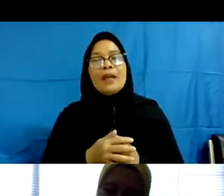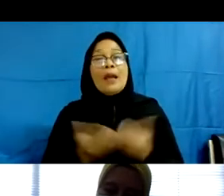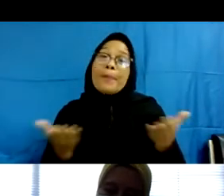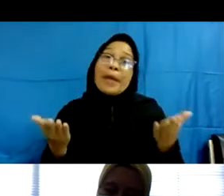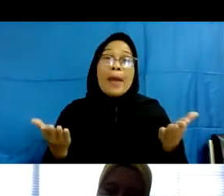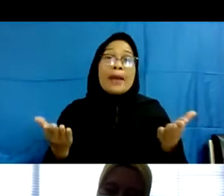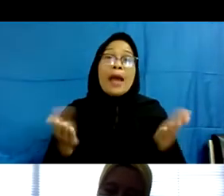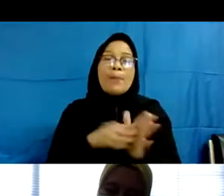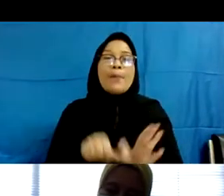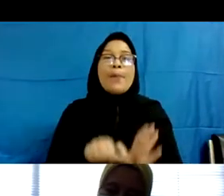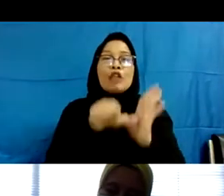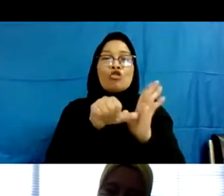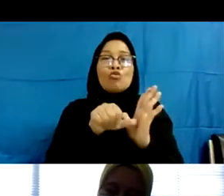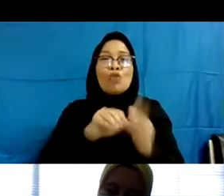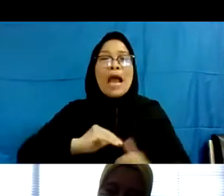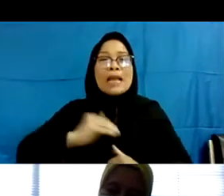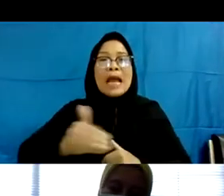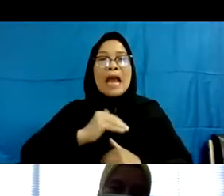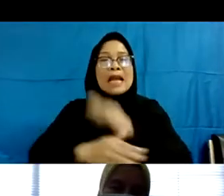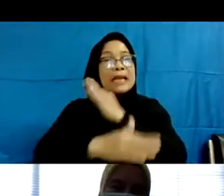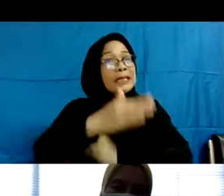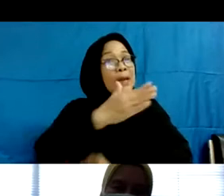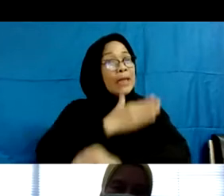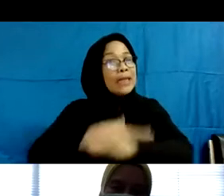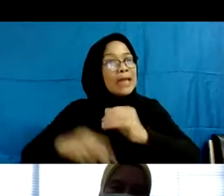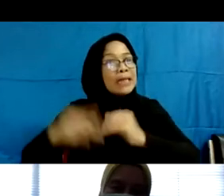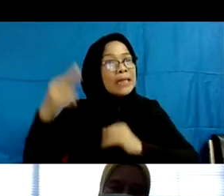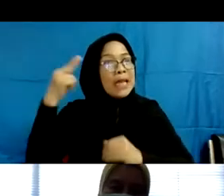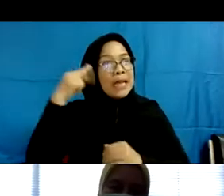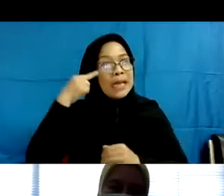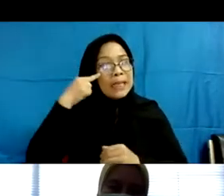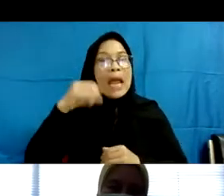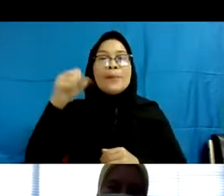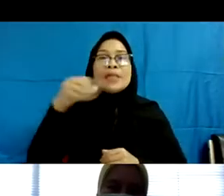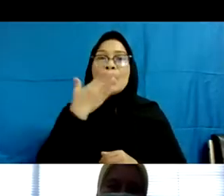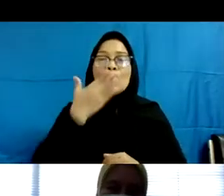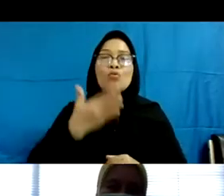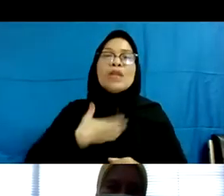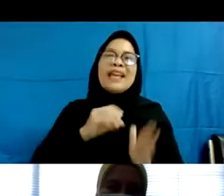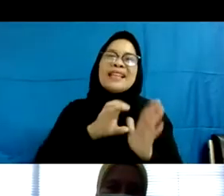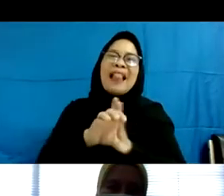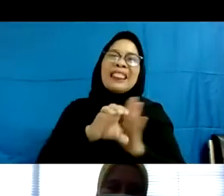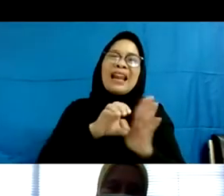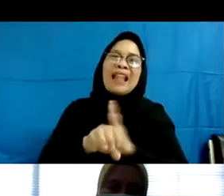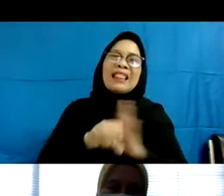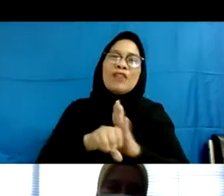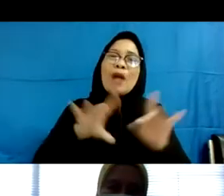membantu anak-anak disabilitas netra ini juga bisa mempunyai alternatif lain di dalam